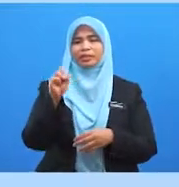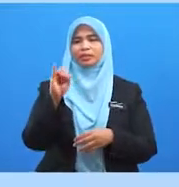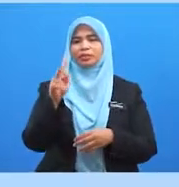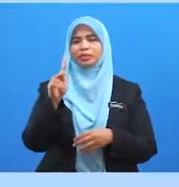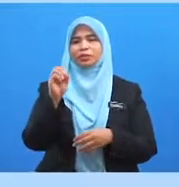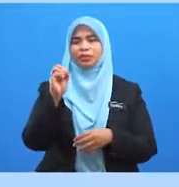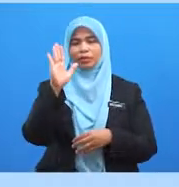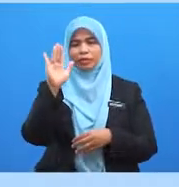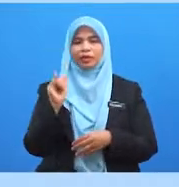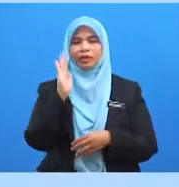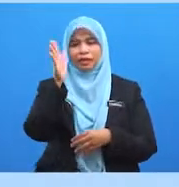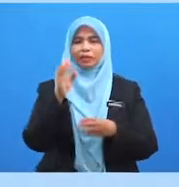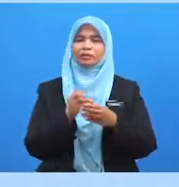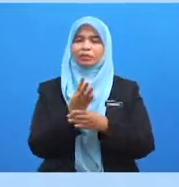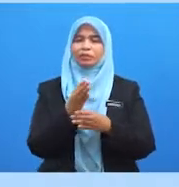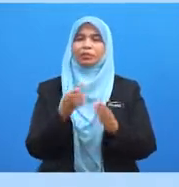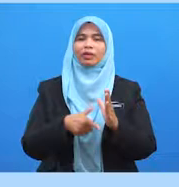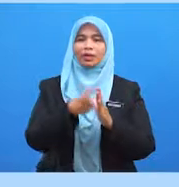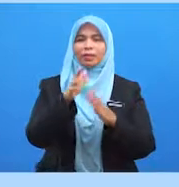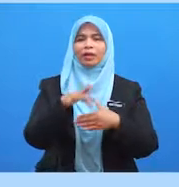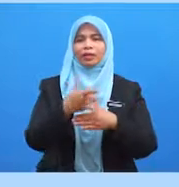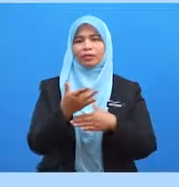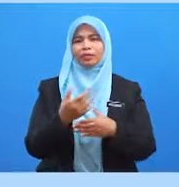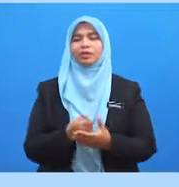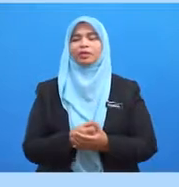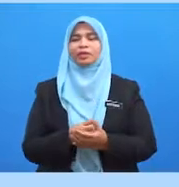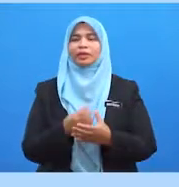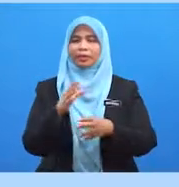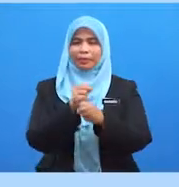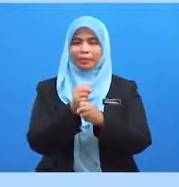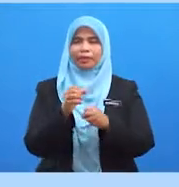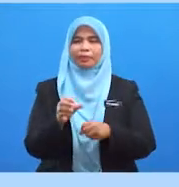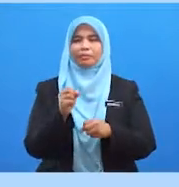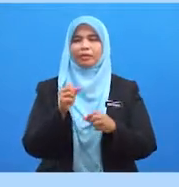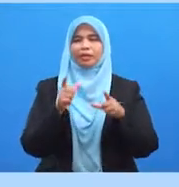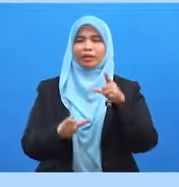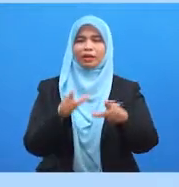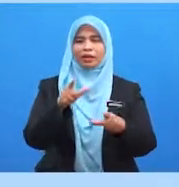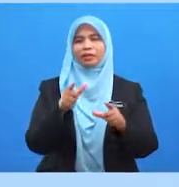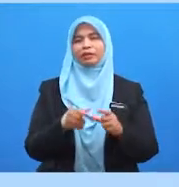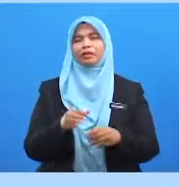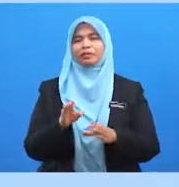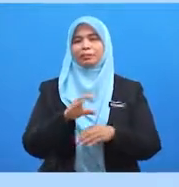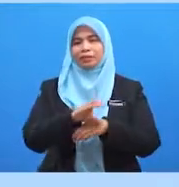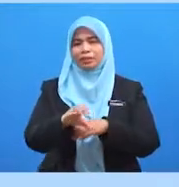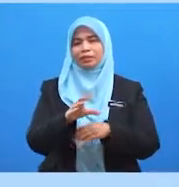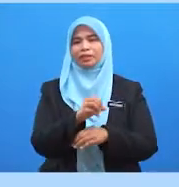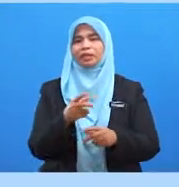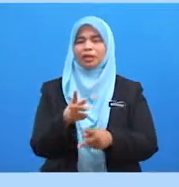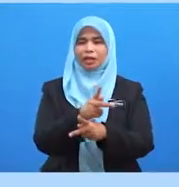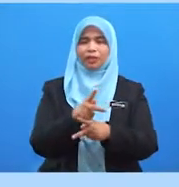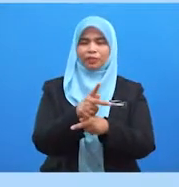akan timbul lebih awal dan dapat mengambil langkah pencegahan dan pengawalan.